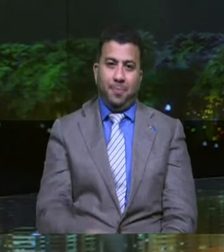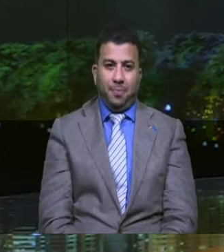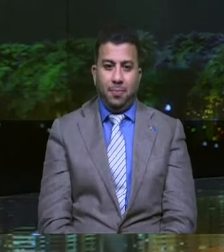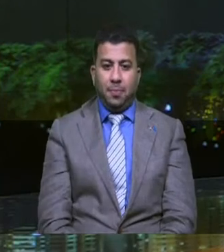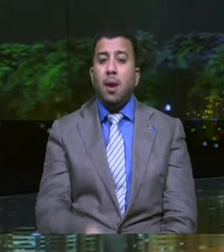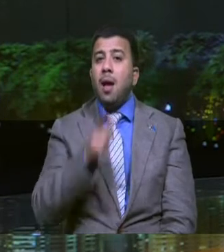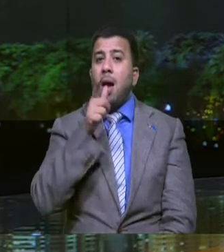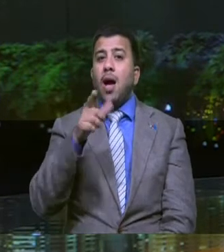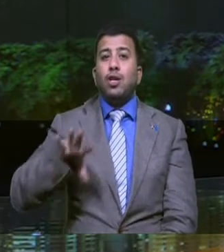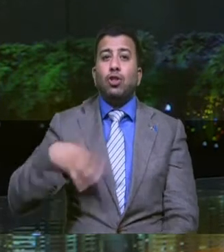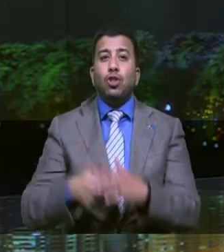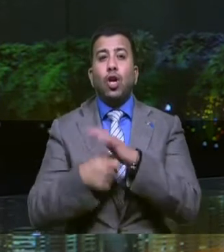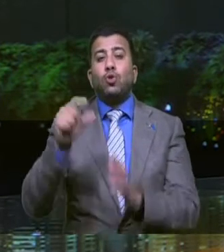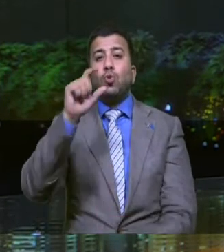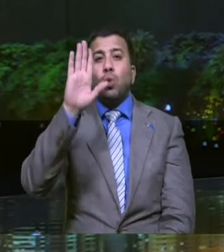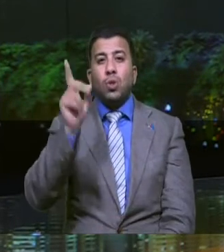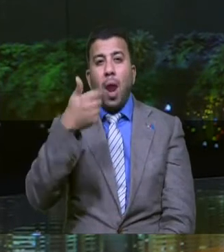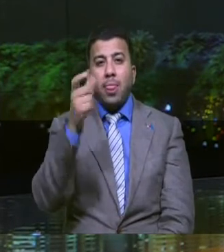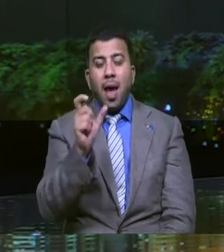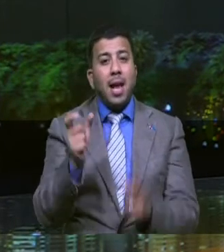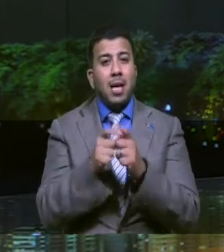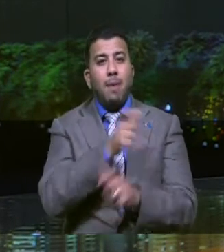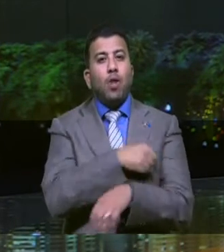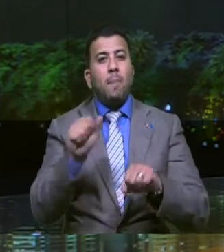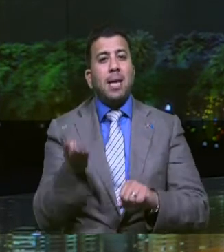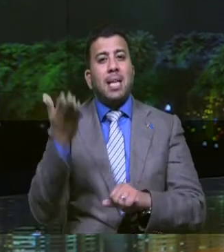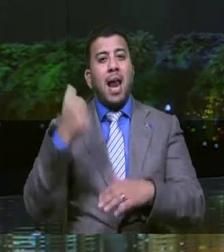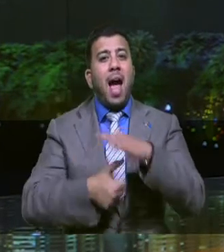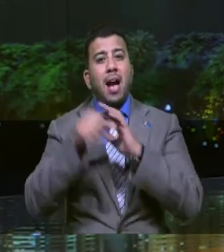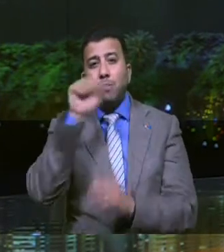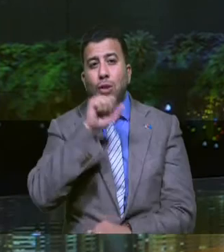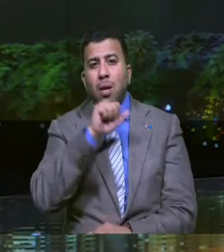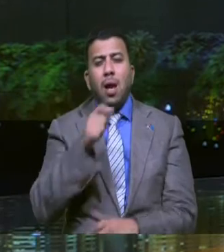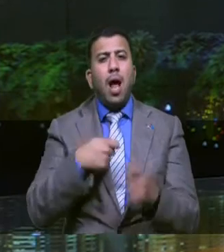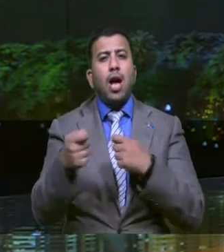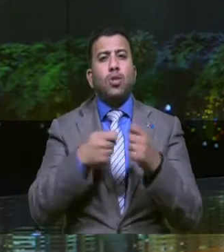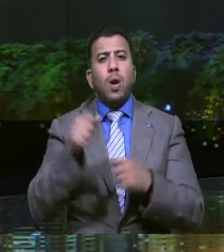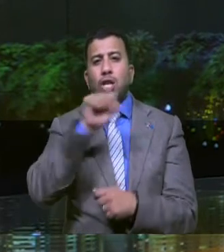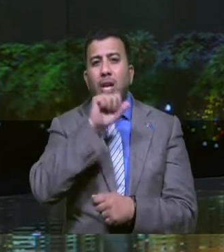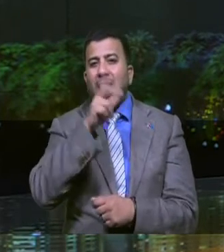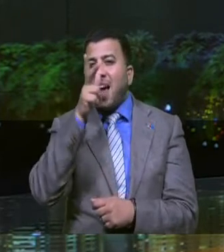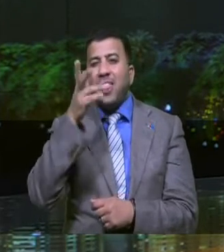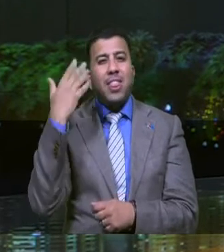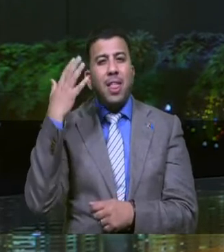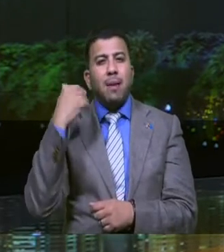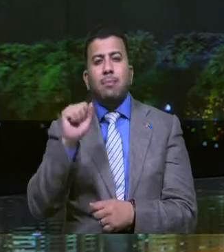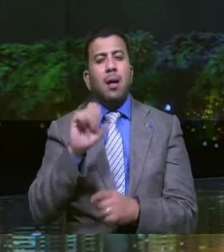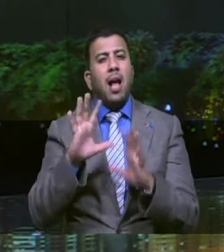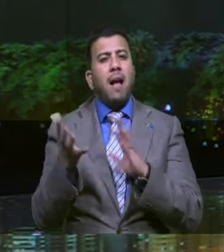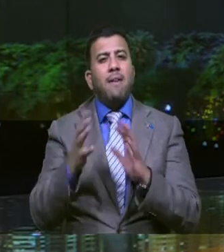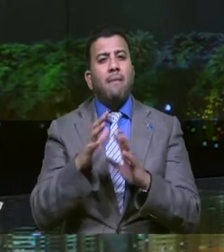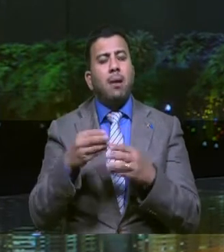وتحدث صاحب السمو الشيخ الدكتور سلطان بن محمد القاسمي عضو المجلس الأعلى حاكم الشارقة عن أسواق الشارقة القديمة